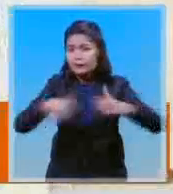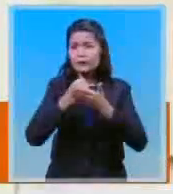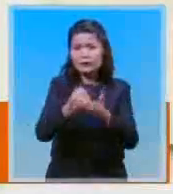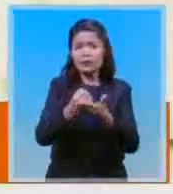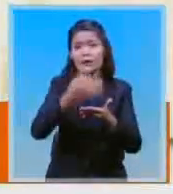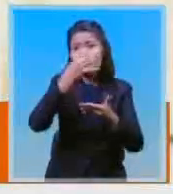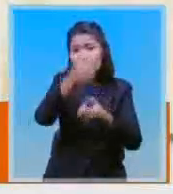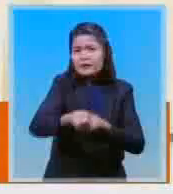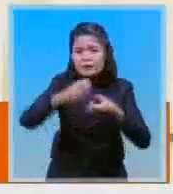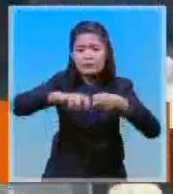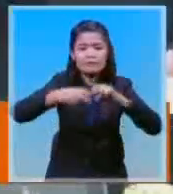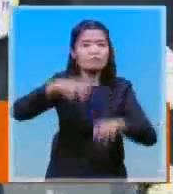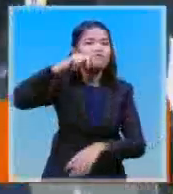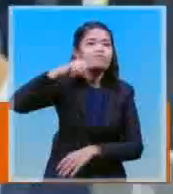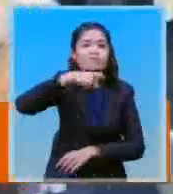มีประสบการณ์